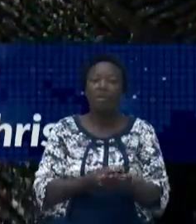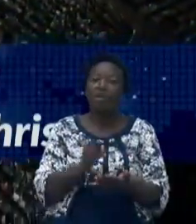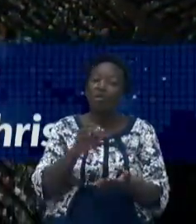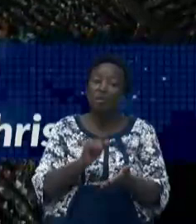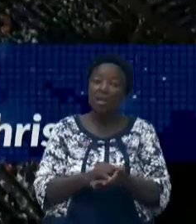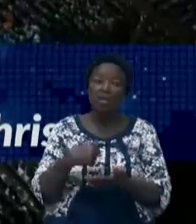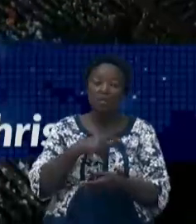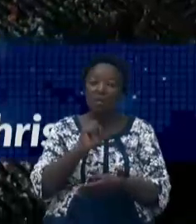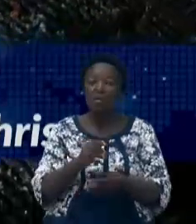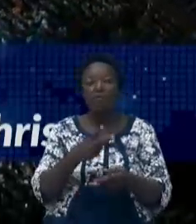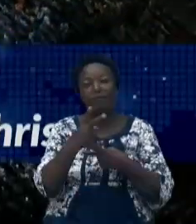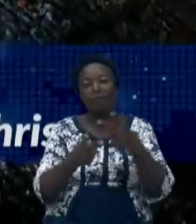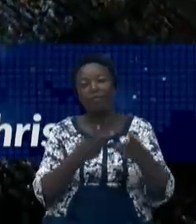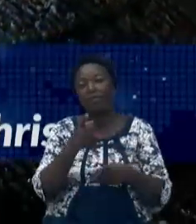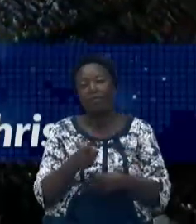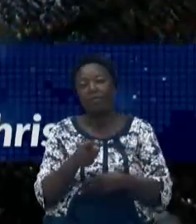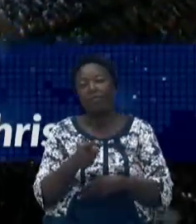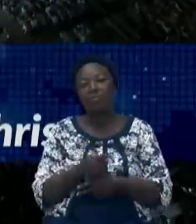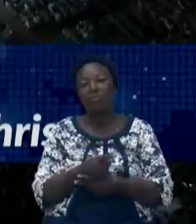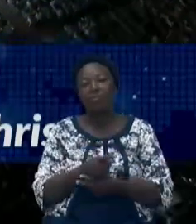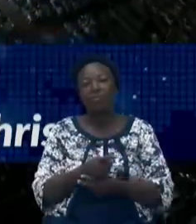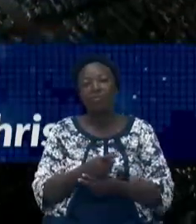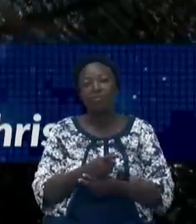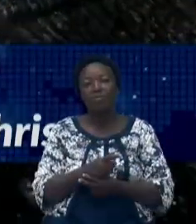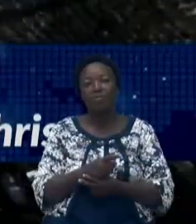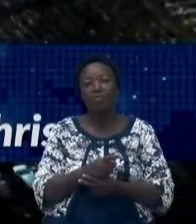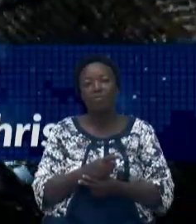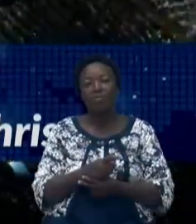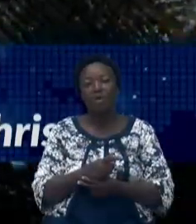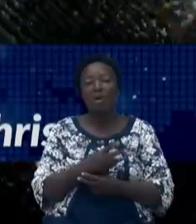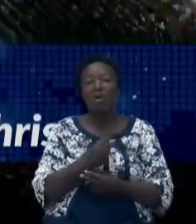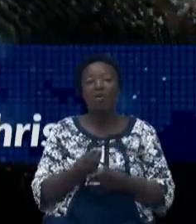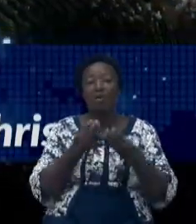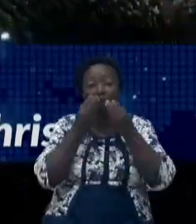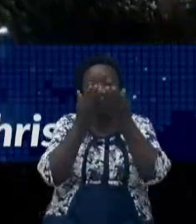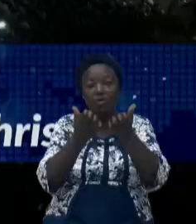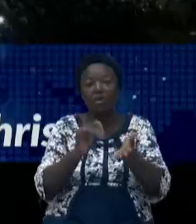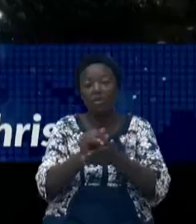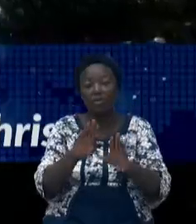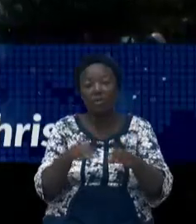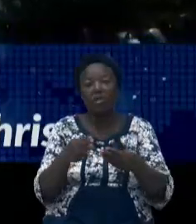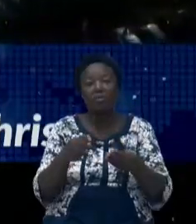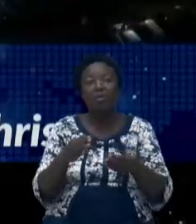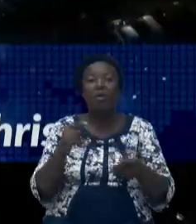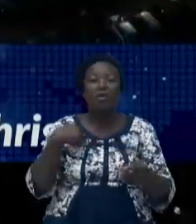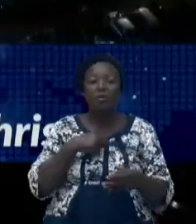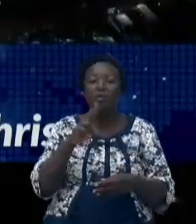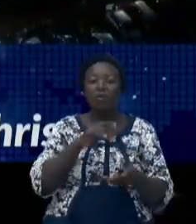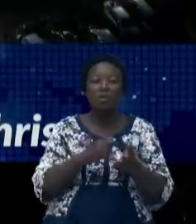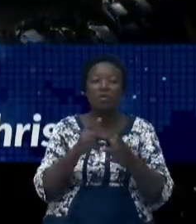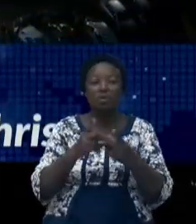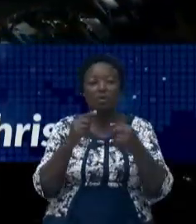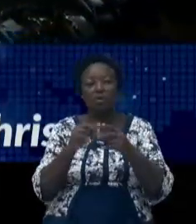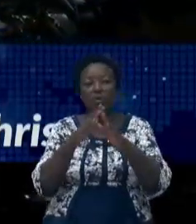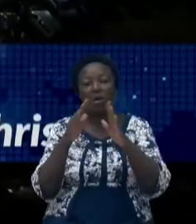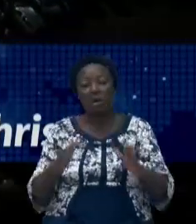spirituellement remplissez donc et fournissez les informations qu'ils ont demandée sur le formulaire